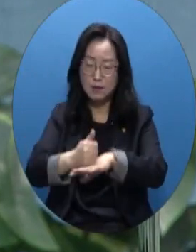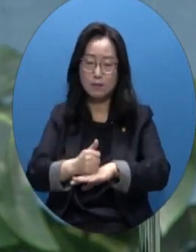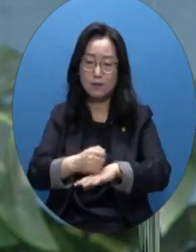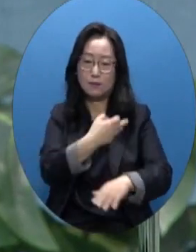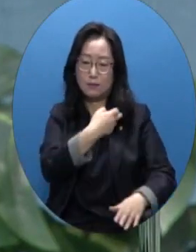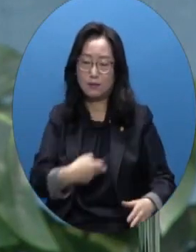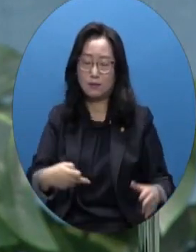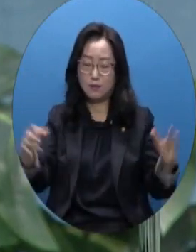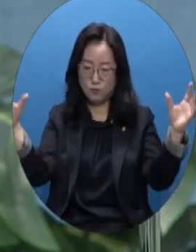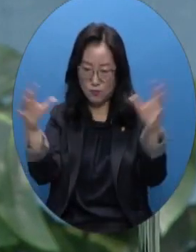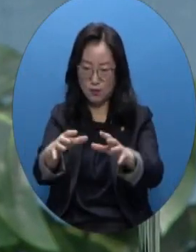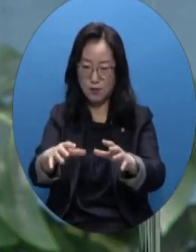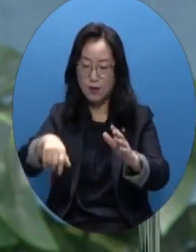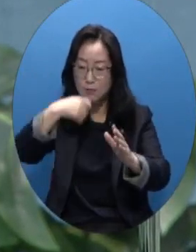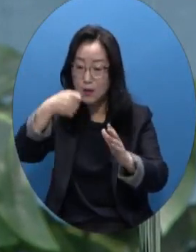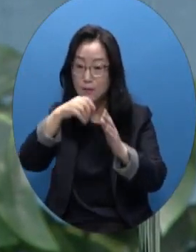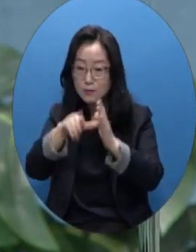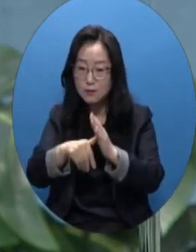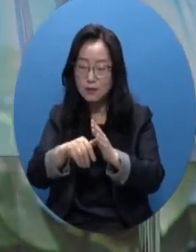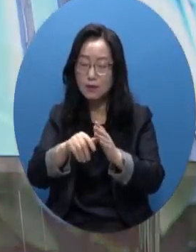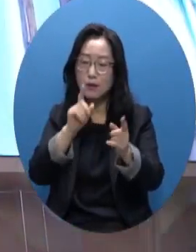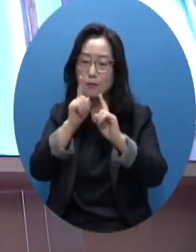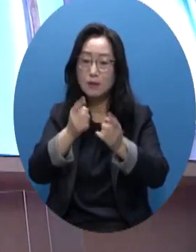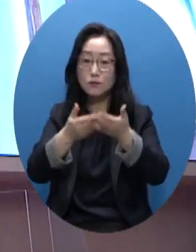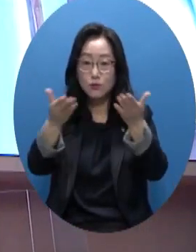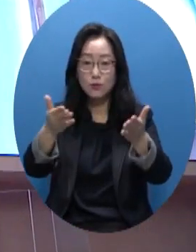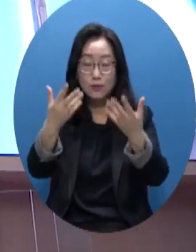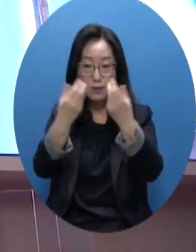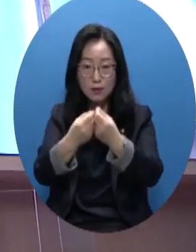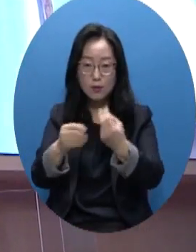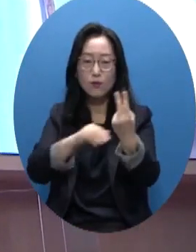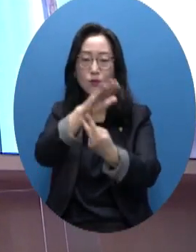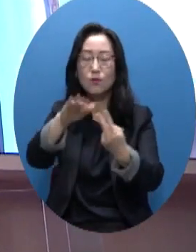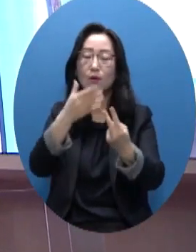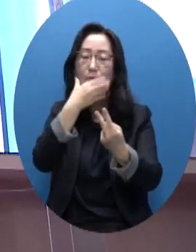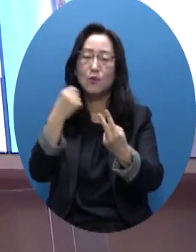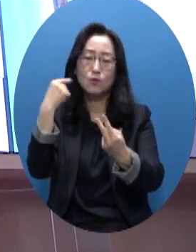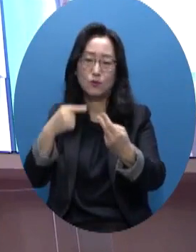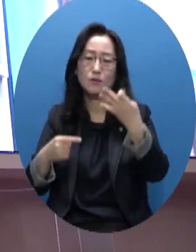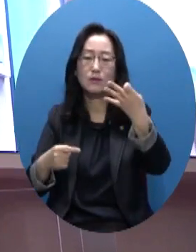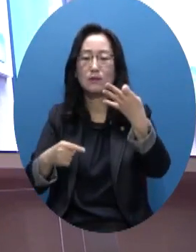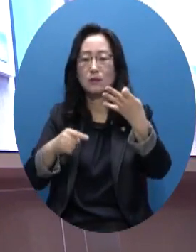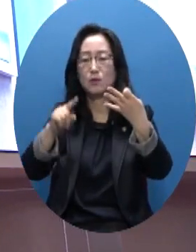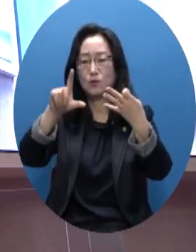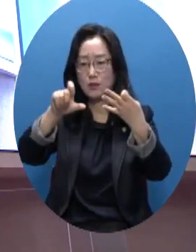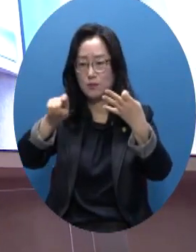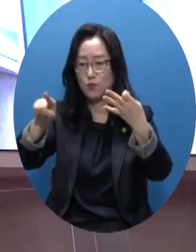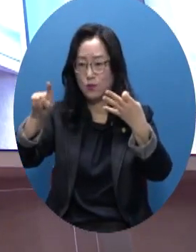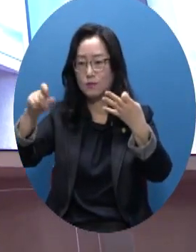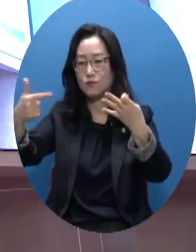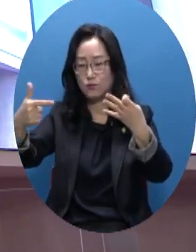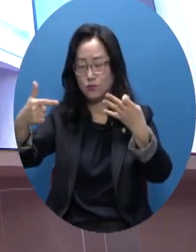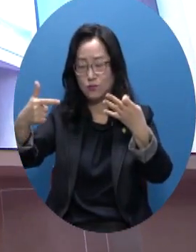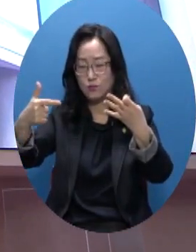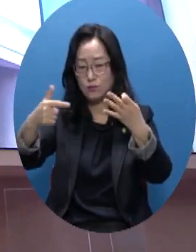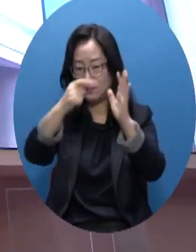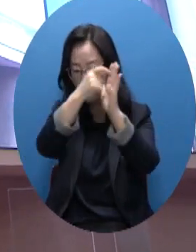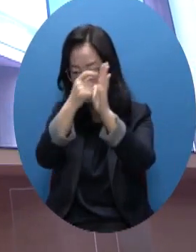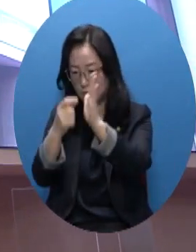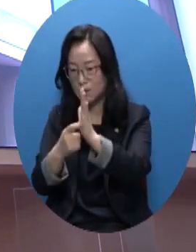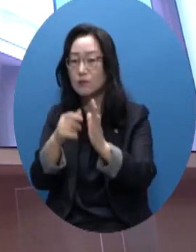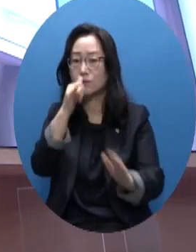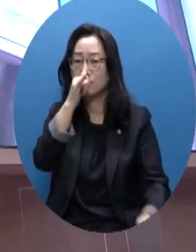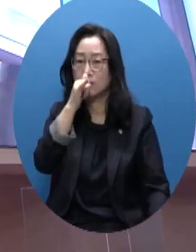만찬 하시면서 저에게 말씀을 전하신 내용이 요한복음 14장 15장 10 유자의 나온데